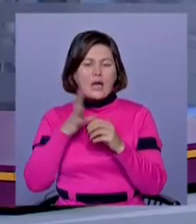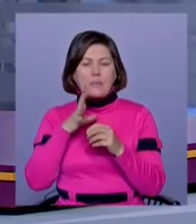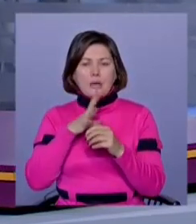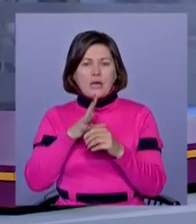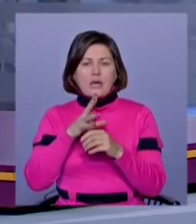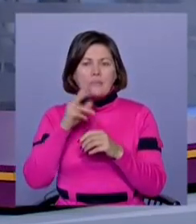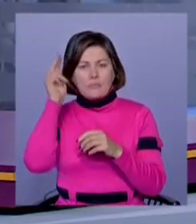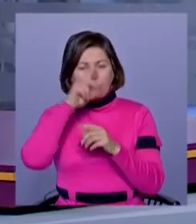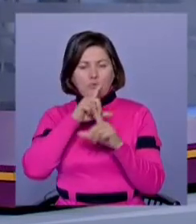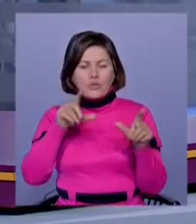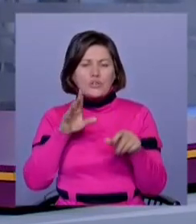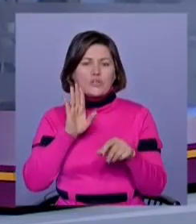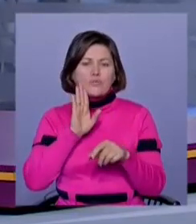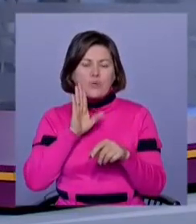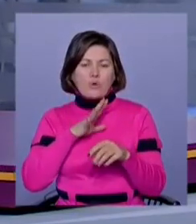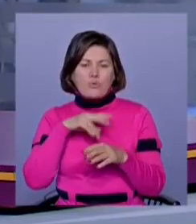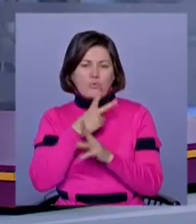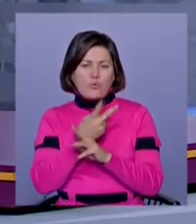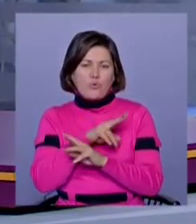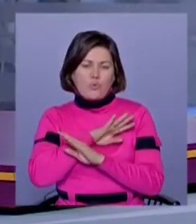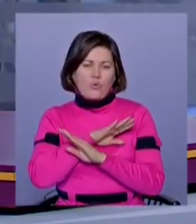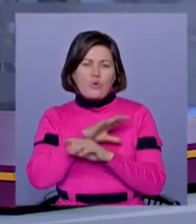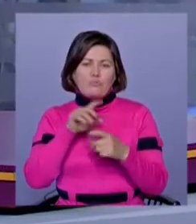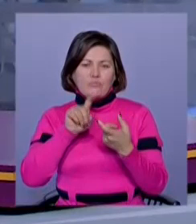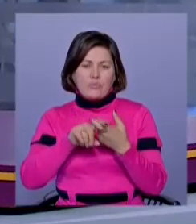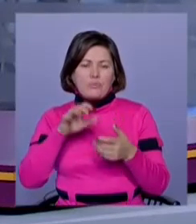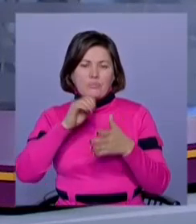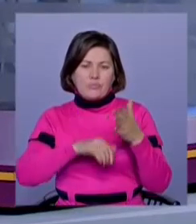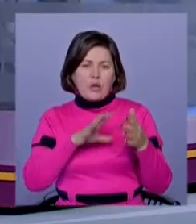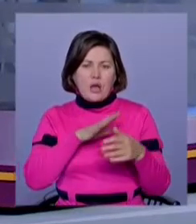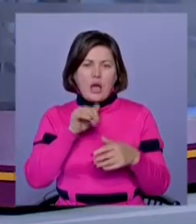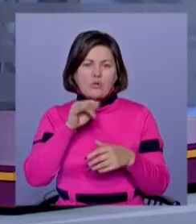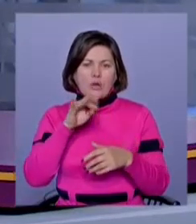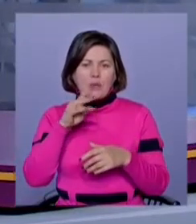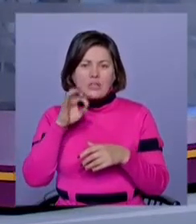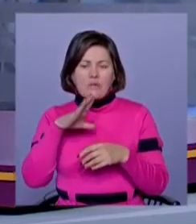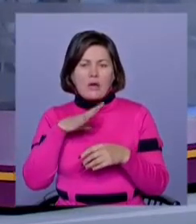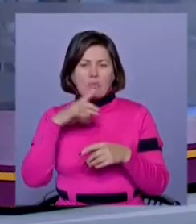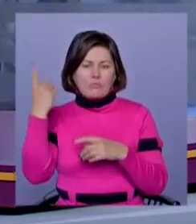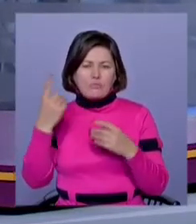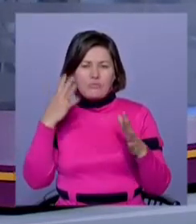оқушысының өліміне себепші болды. Боранды күні үйінен шығып хабарсыз кеткен Аружан Маратованы